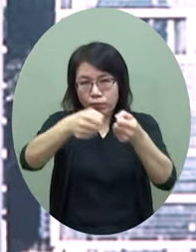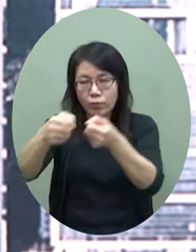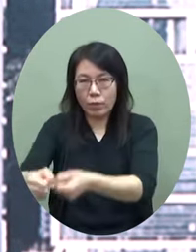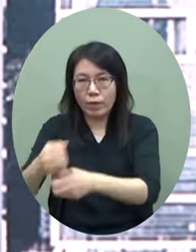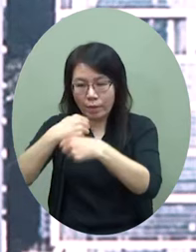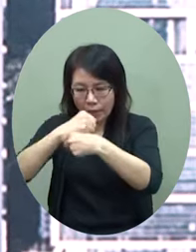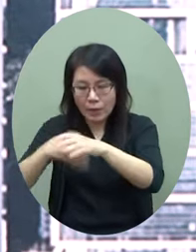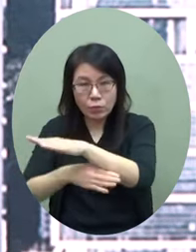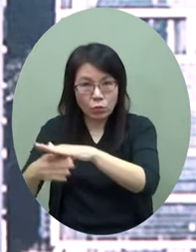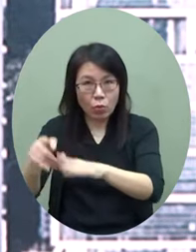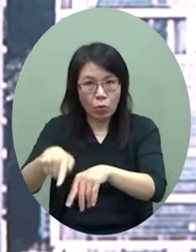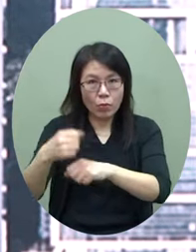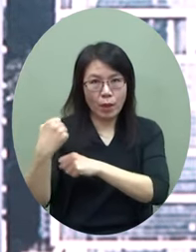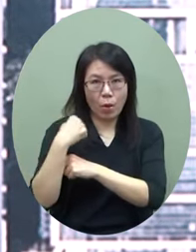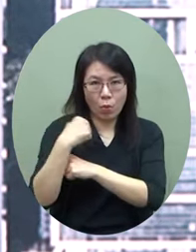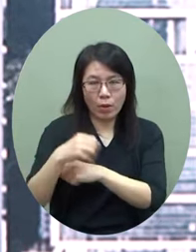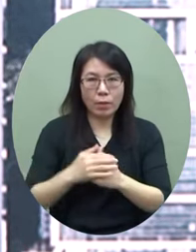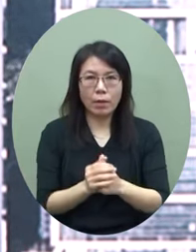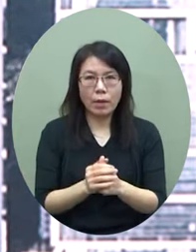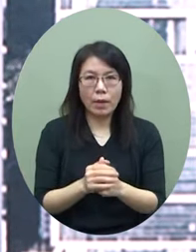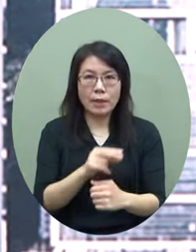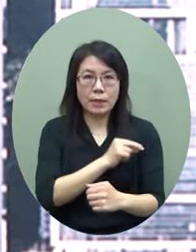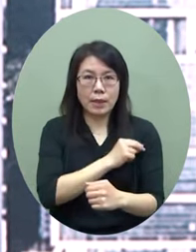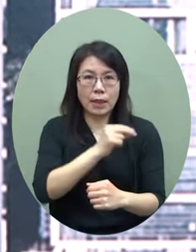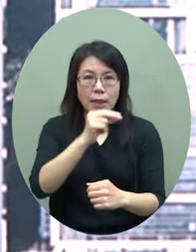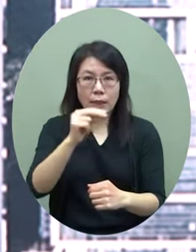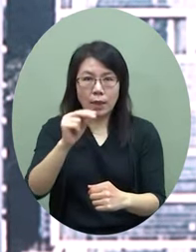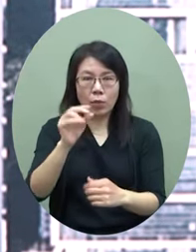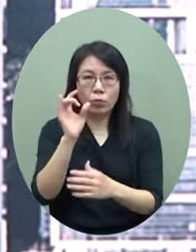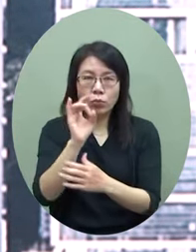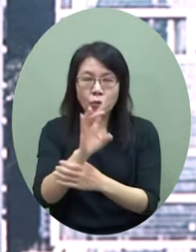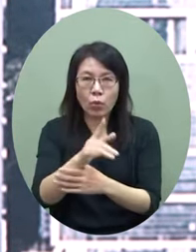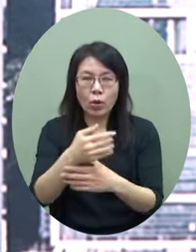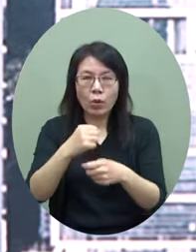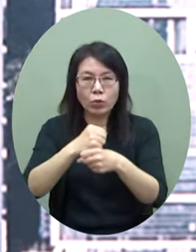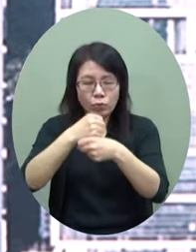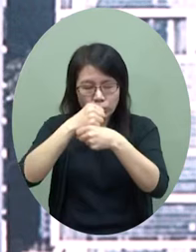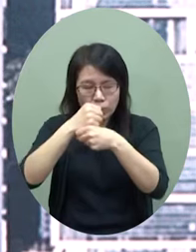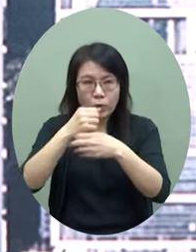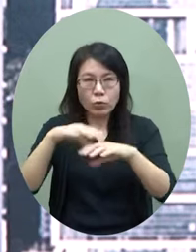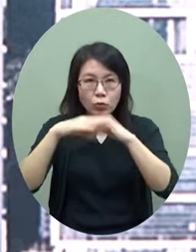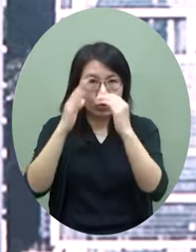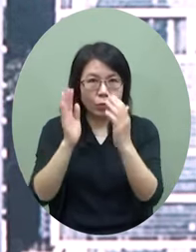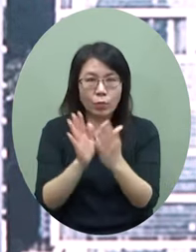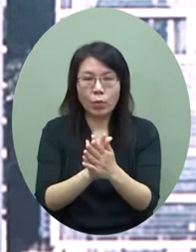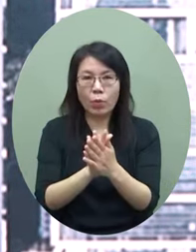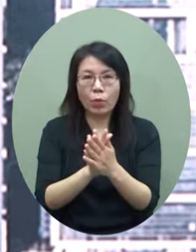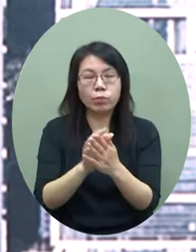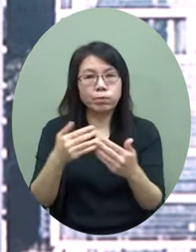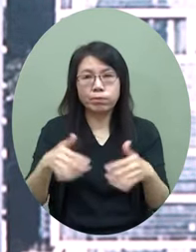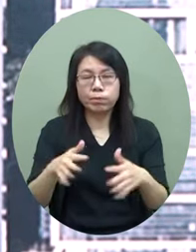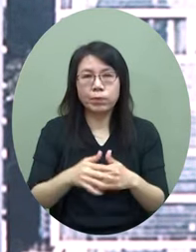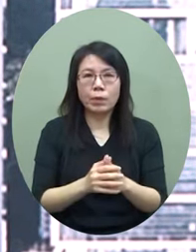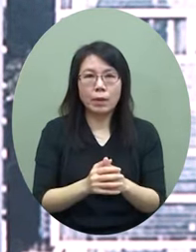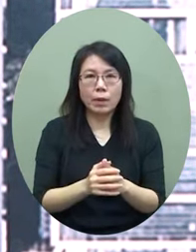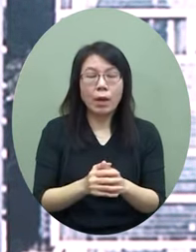也盡了最大的努力在星期日很早已經完成了所有樣本的檢測令到我們